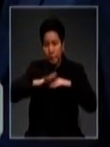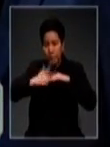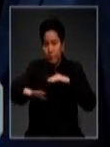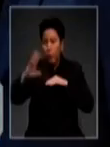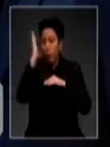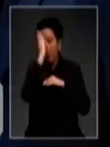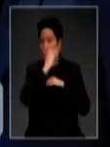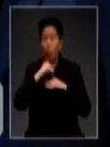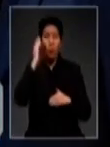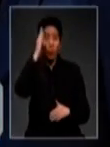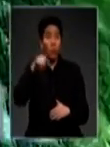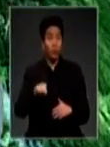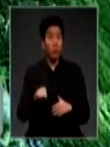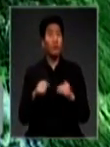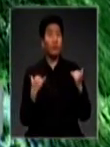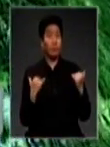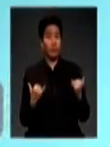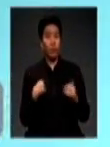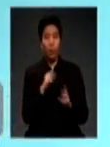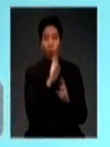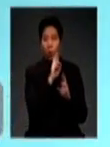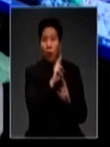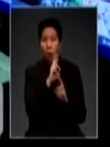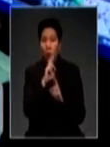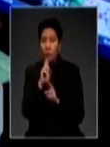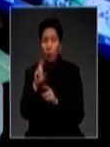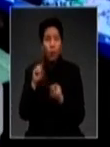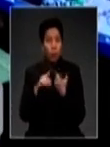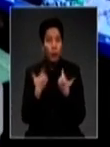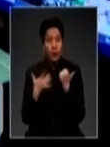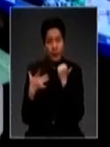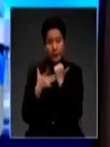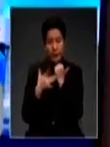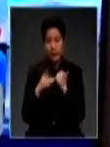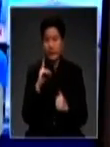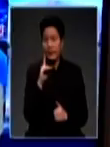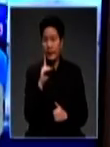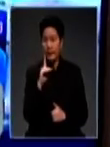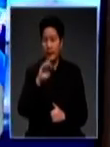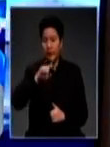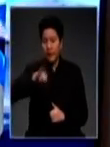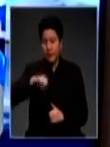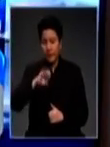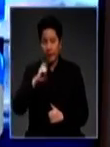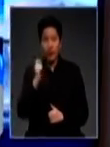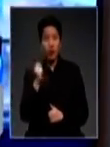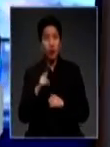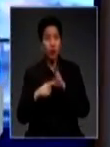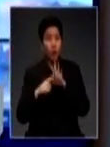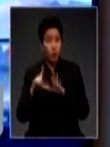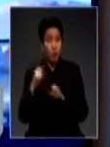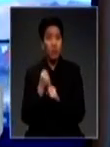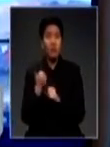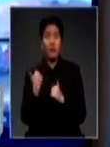ลอดเวลาเพราะนั้นการเฝ้าระวังนะครับโดยใช้เทคโนโลยีดิจิทัลก็สามารถทำได้ด้วยเช่นเดียวกัน ระบบทุกอย่างจะเชื่อม